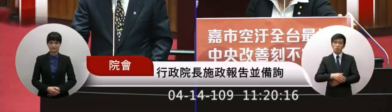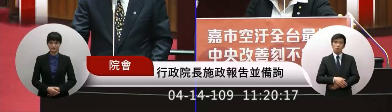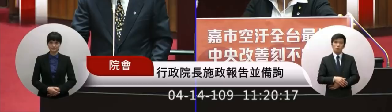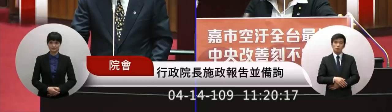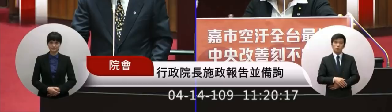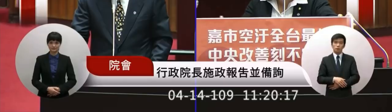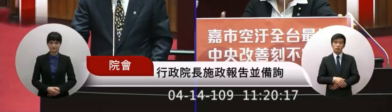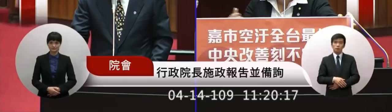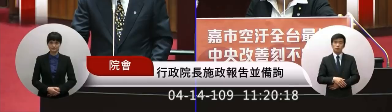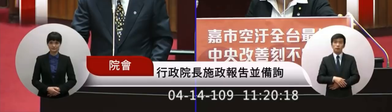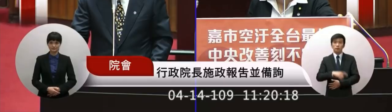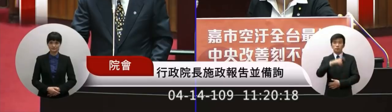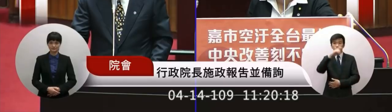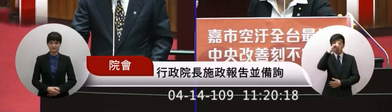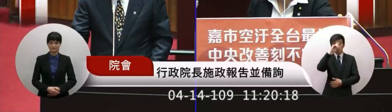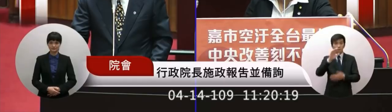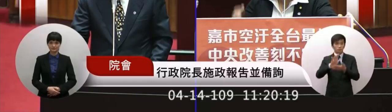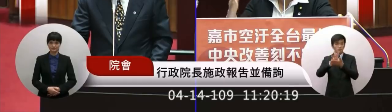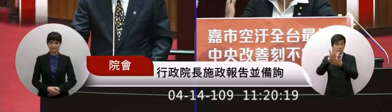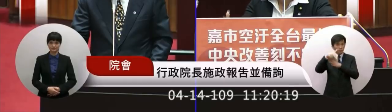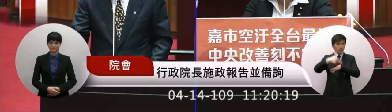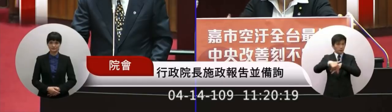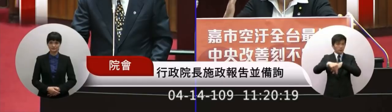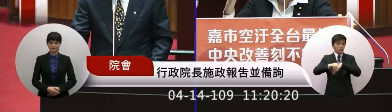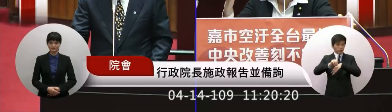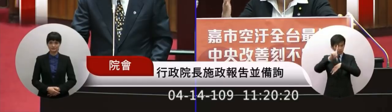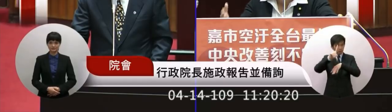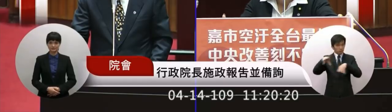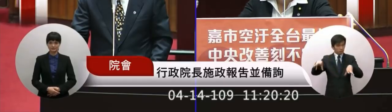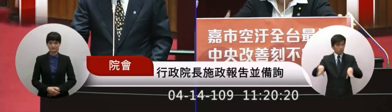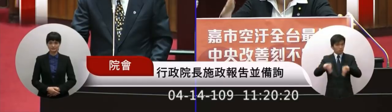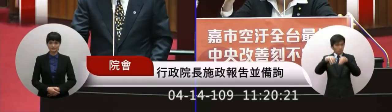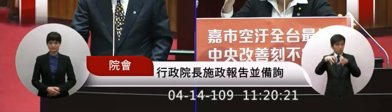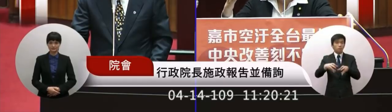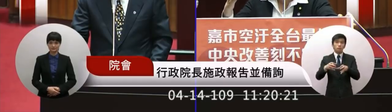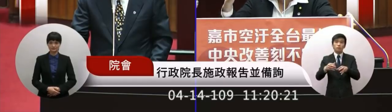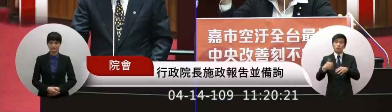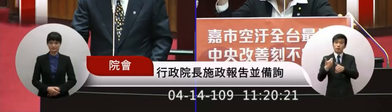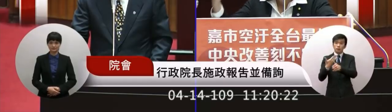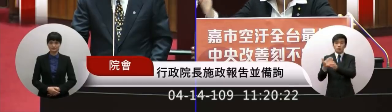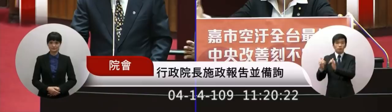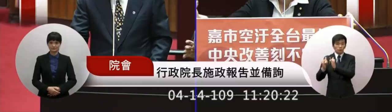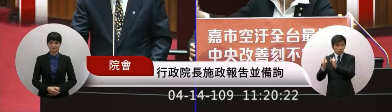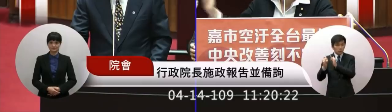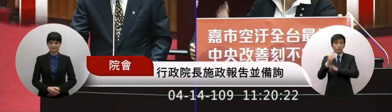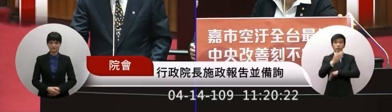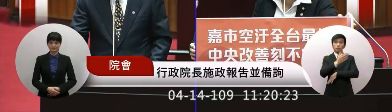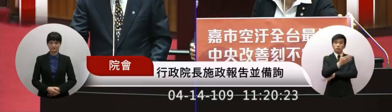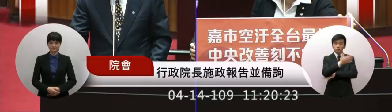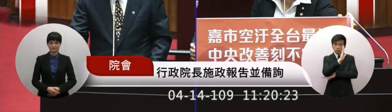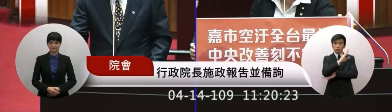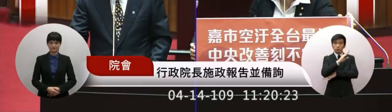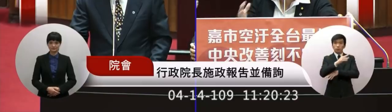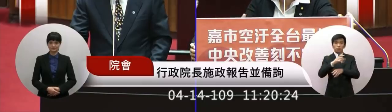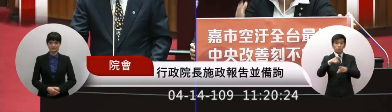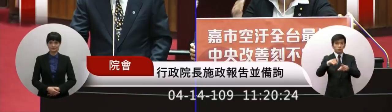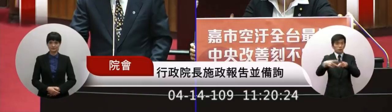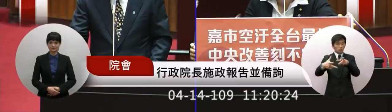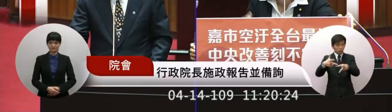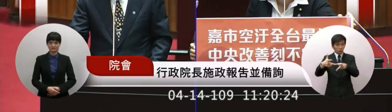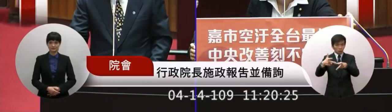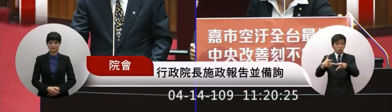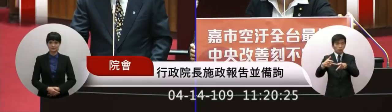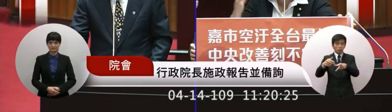來可以做一個平台讓北線政府跟工業都